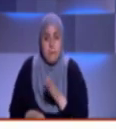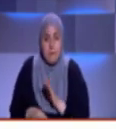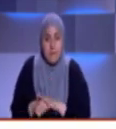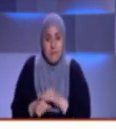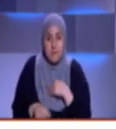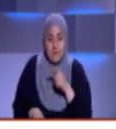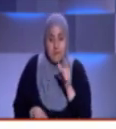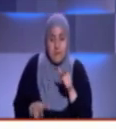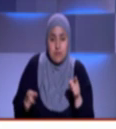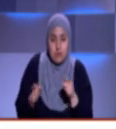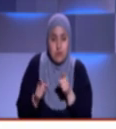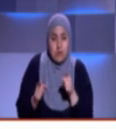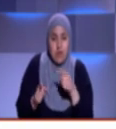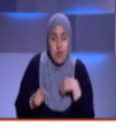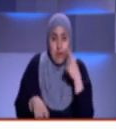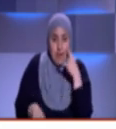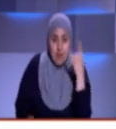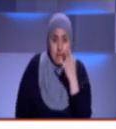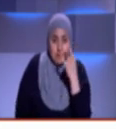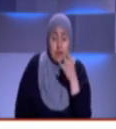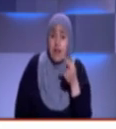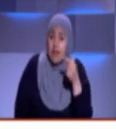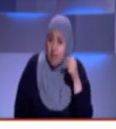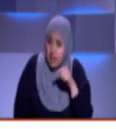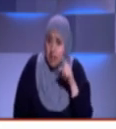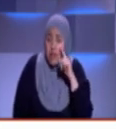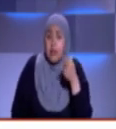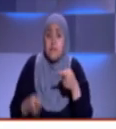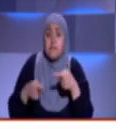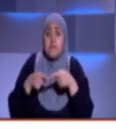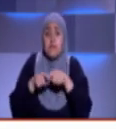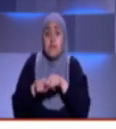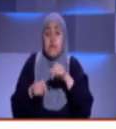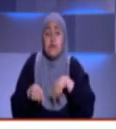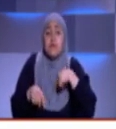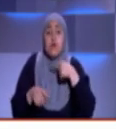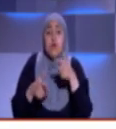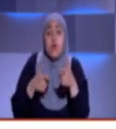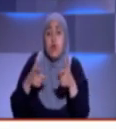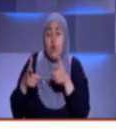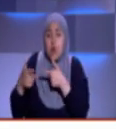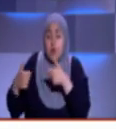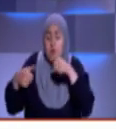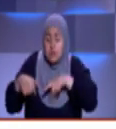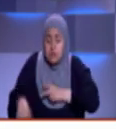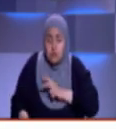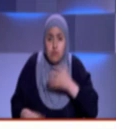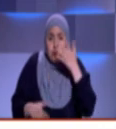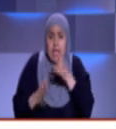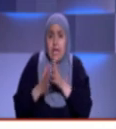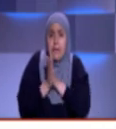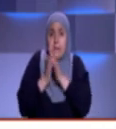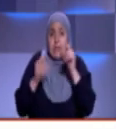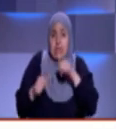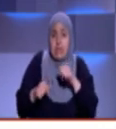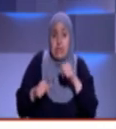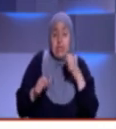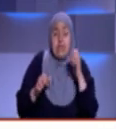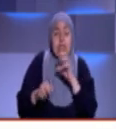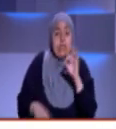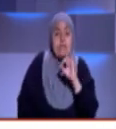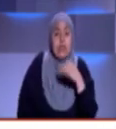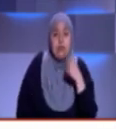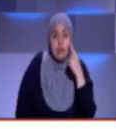المستوى العسكري ولكن أيضا على المستوى المدني. الحروب الآن تغيرت بشكل كبير جدا، الجيوش الآن تغيرت